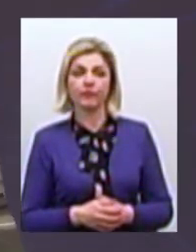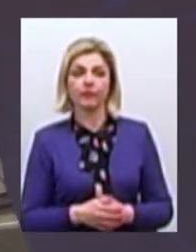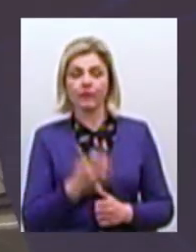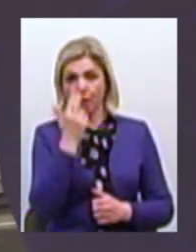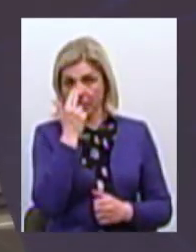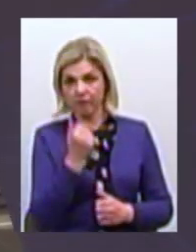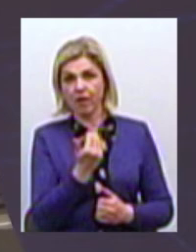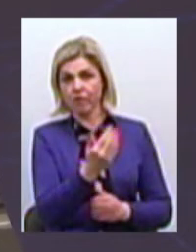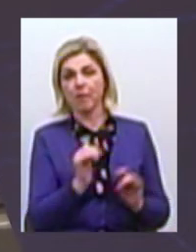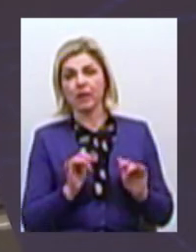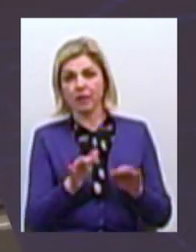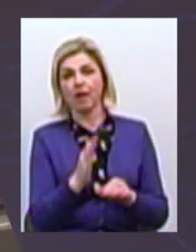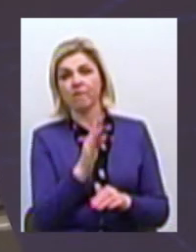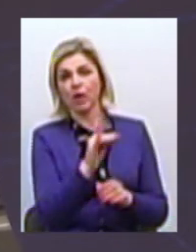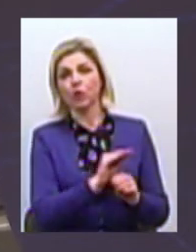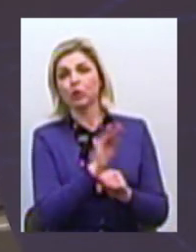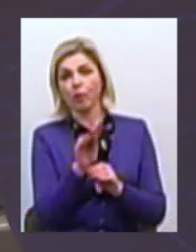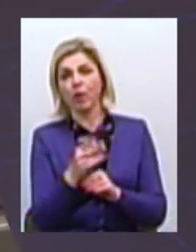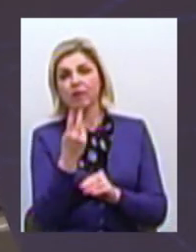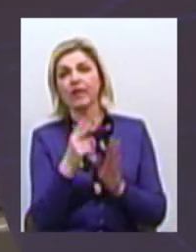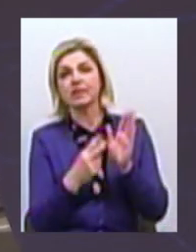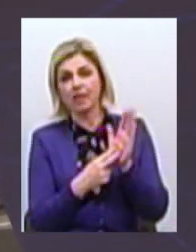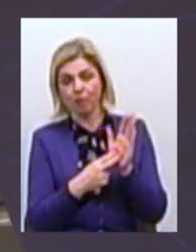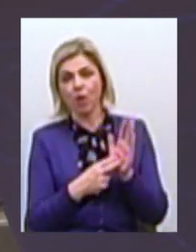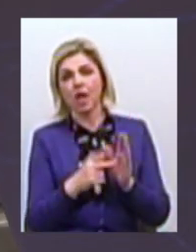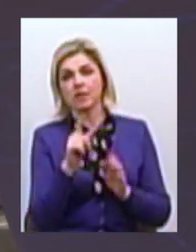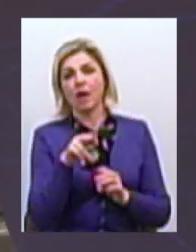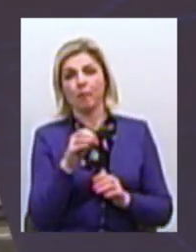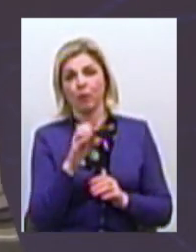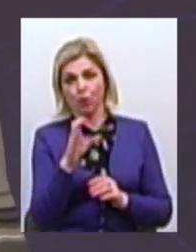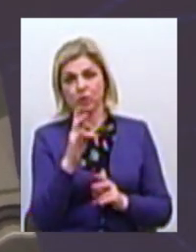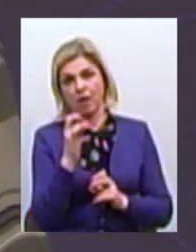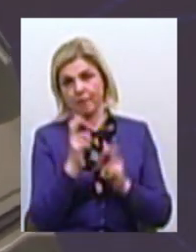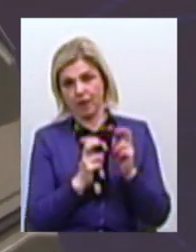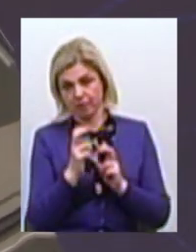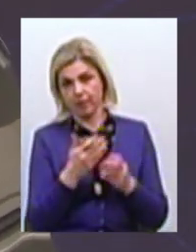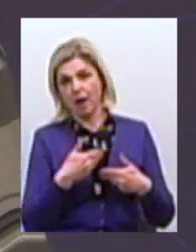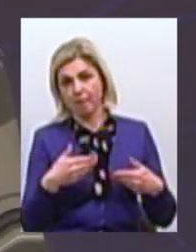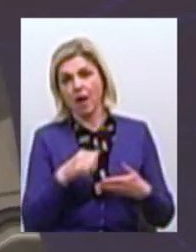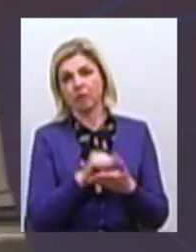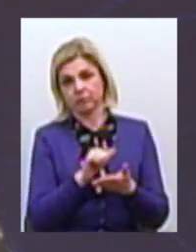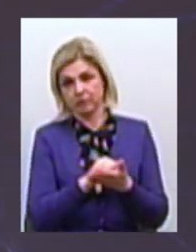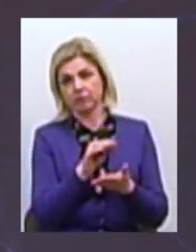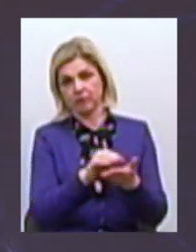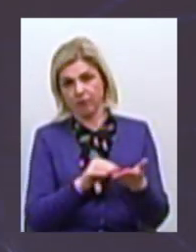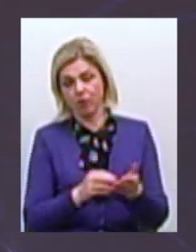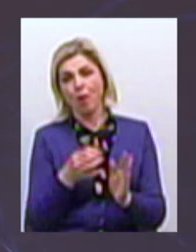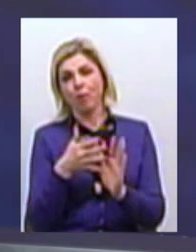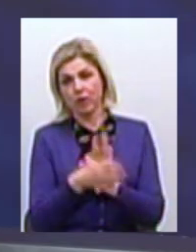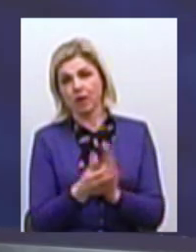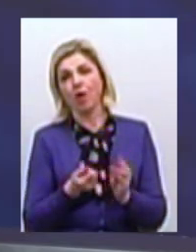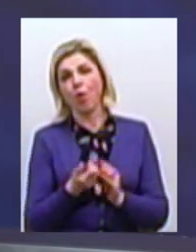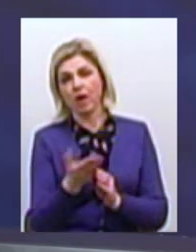діло, ви додаєте 27-й запрос на предприятие, ми його отработаємо, тобто потратимо на це якесь кількість